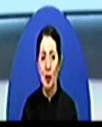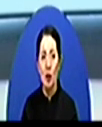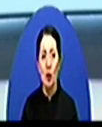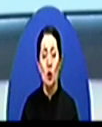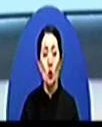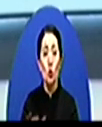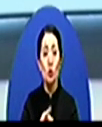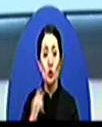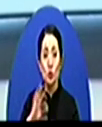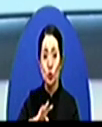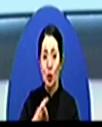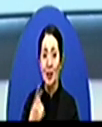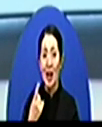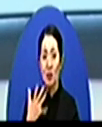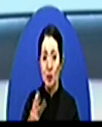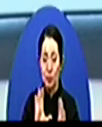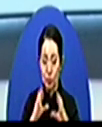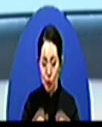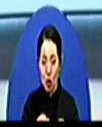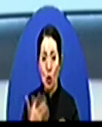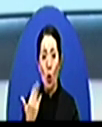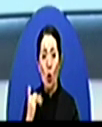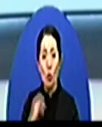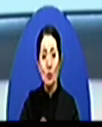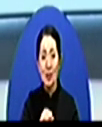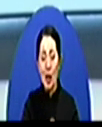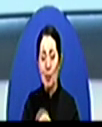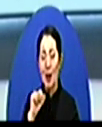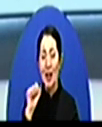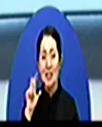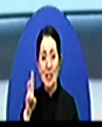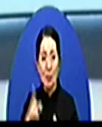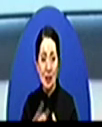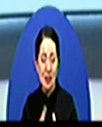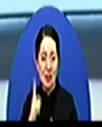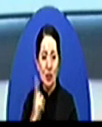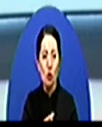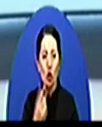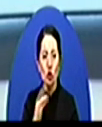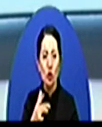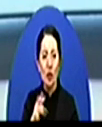Улсын хурлын сонгуулийн 15 дугаар тойрог Ус аймагт ардчилсан намаас нэр дэвшигч цогт гэрэлж авахлан цэнц сүрэн нарын сонгуул